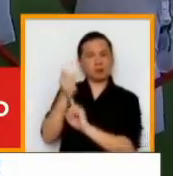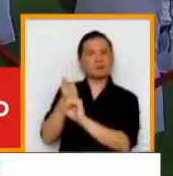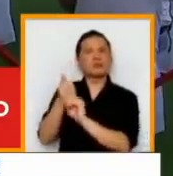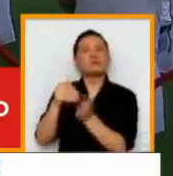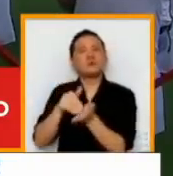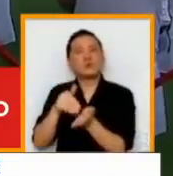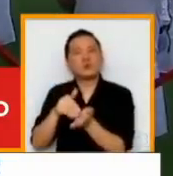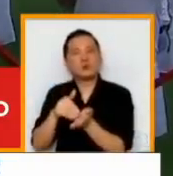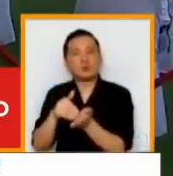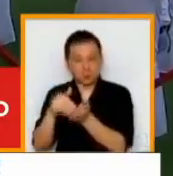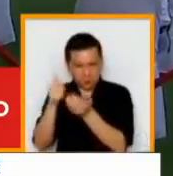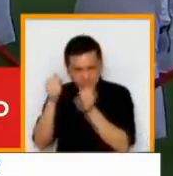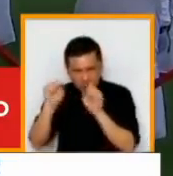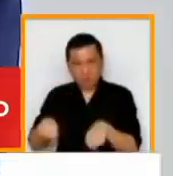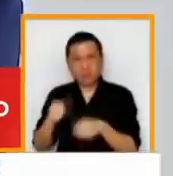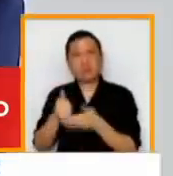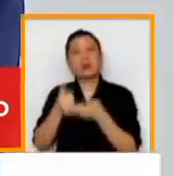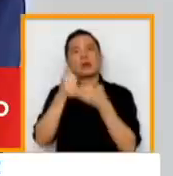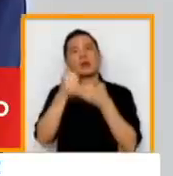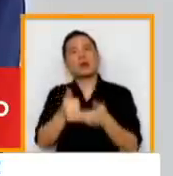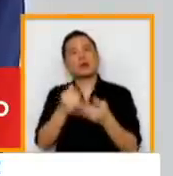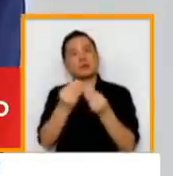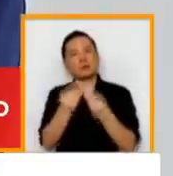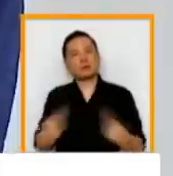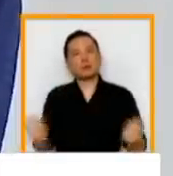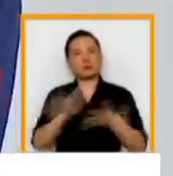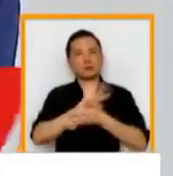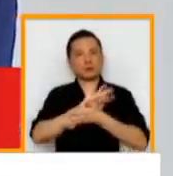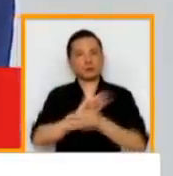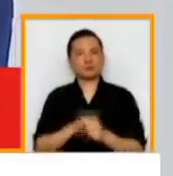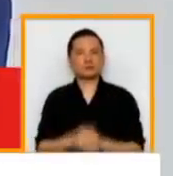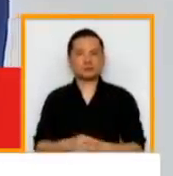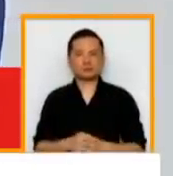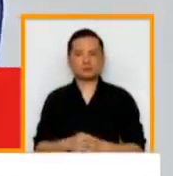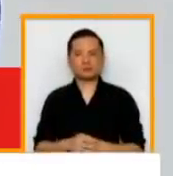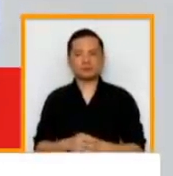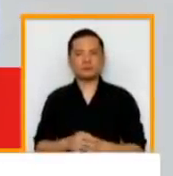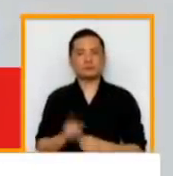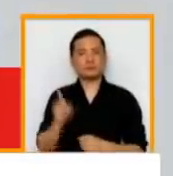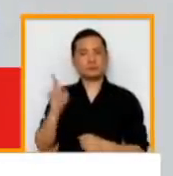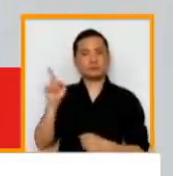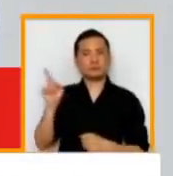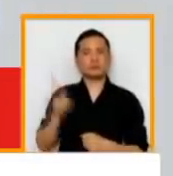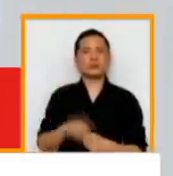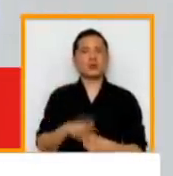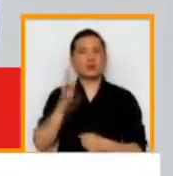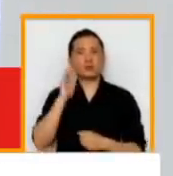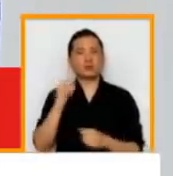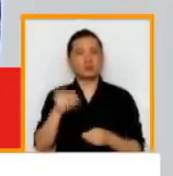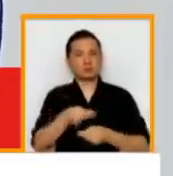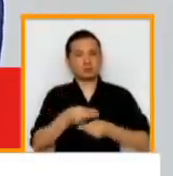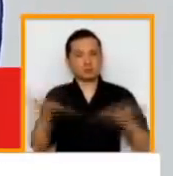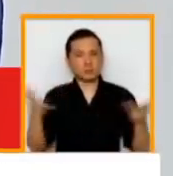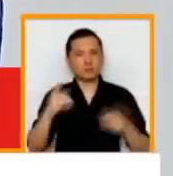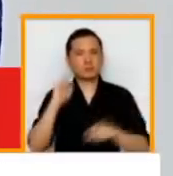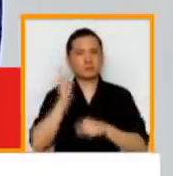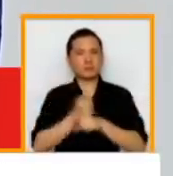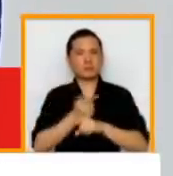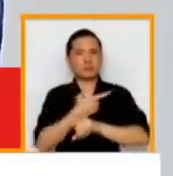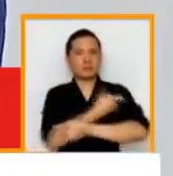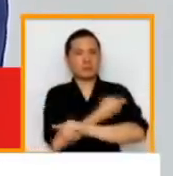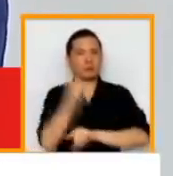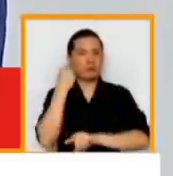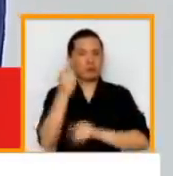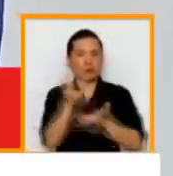makakatuwang niya ito sa pagharap sa pandemya. Bibigay ko yung pinakatamang bakuna sa inyo. Yung mga